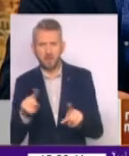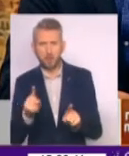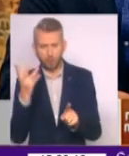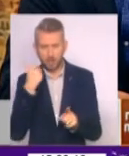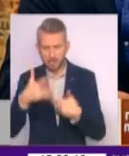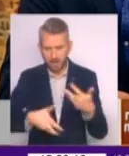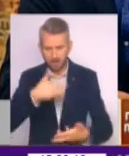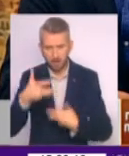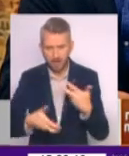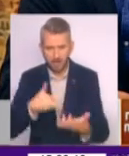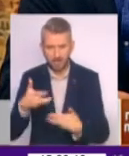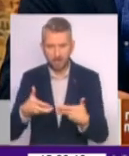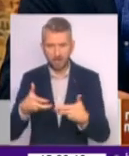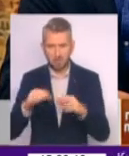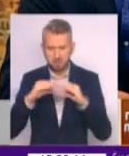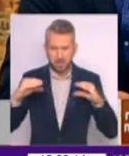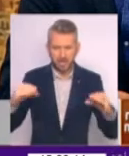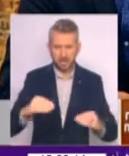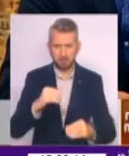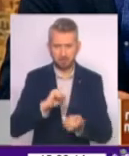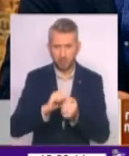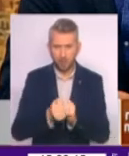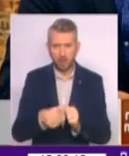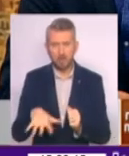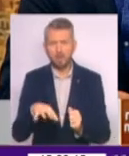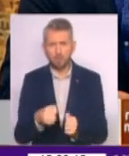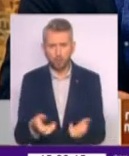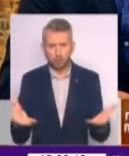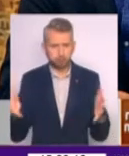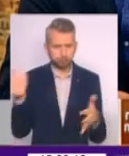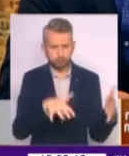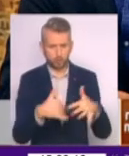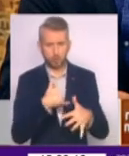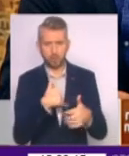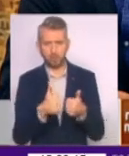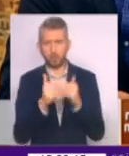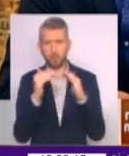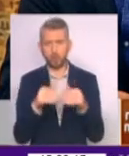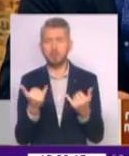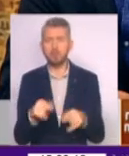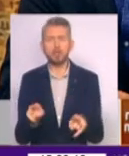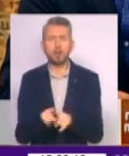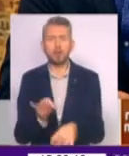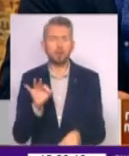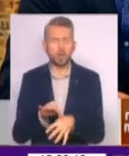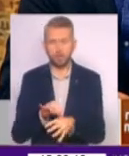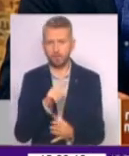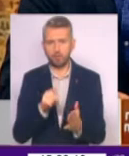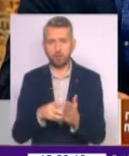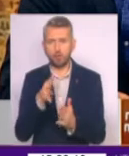ці, делали траншеї. Вот це все брошено у нас. Тепер такий вопрос дуже больной у нас ще з